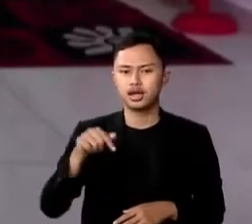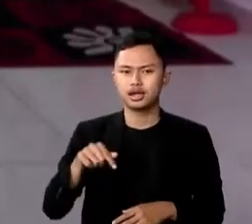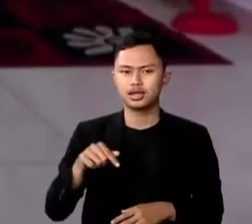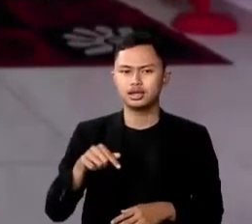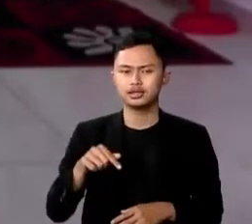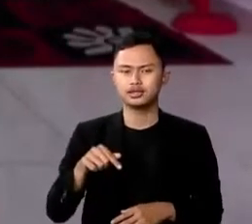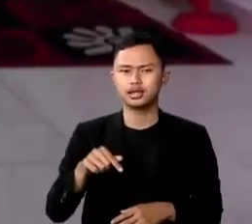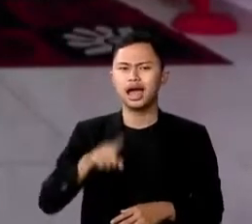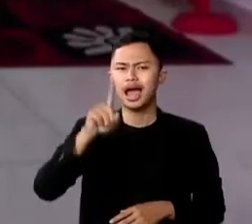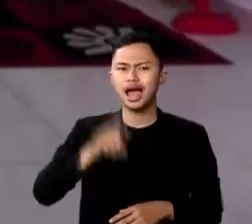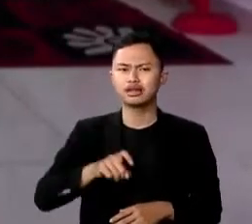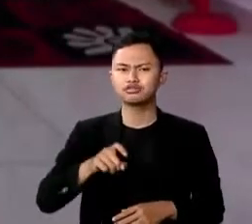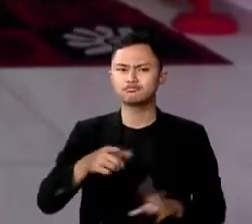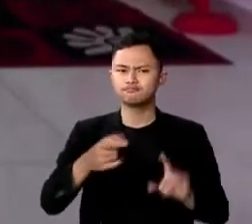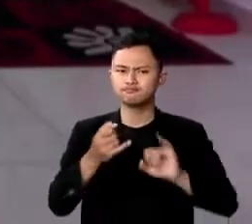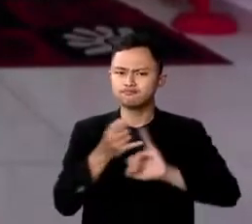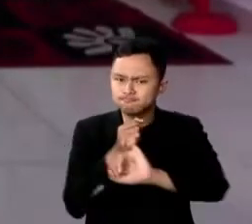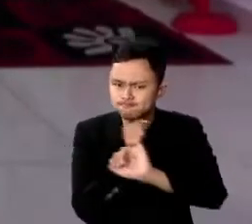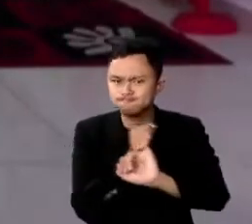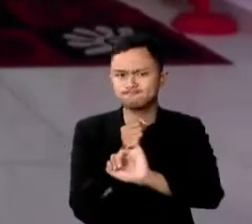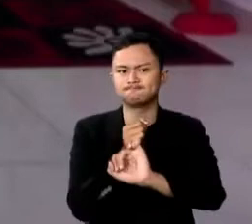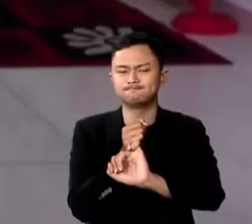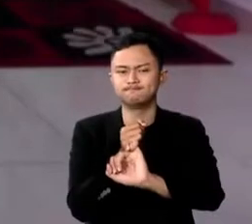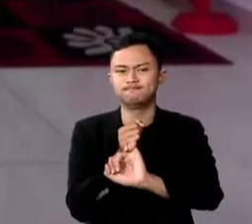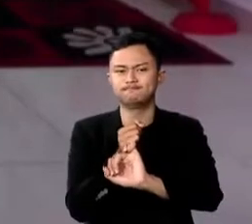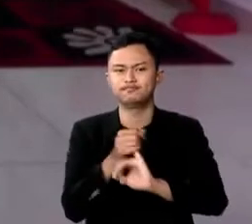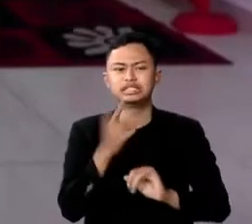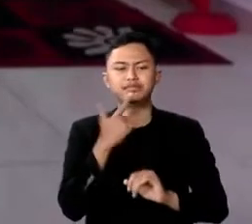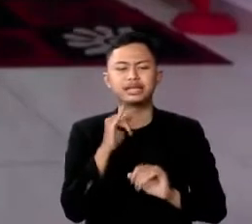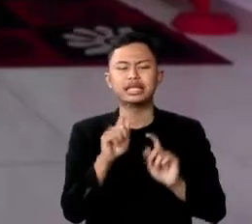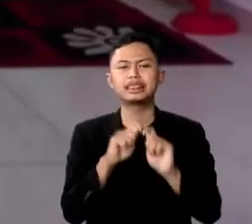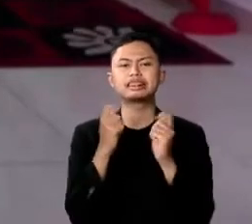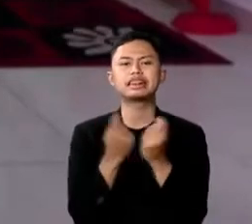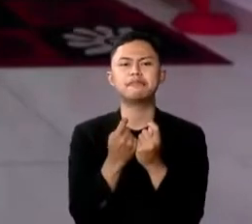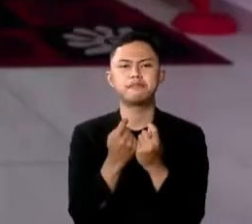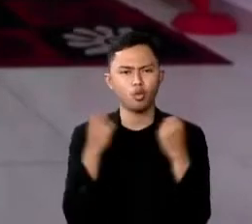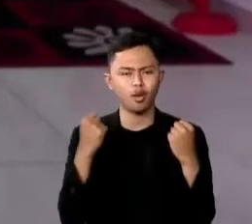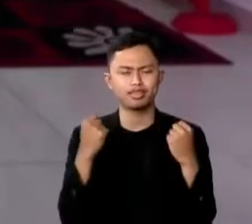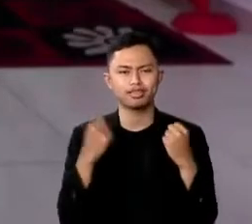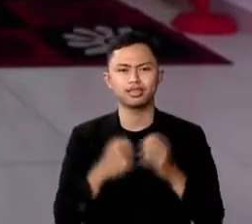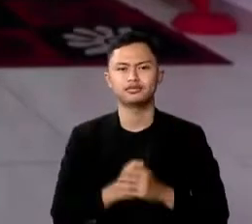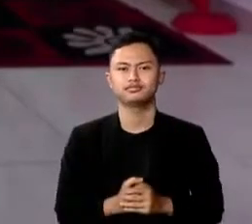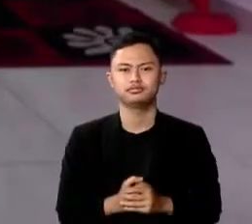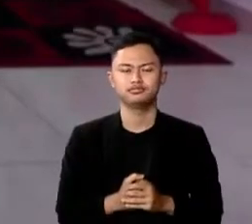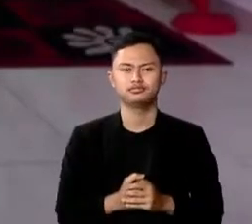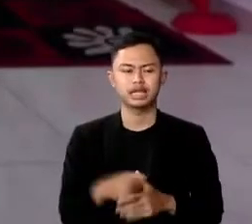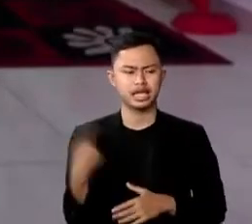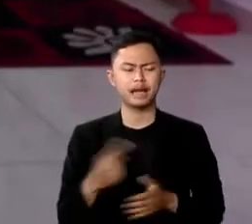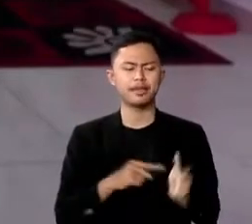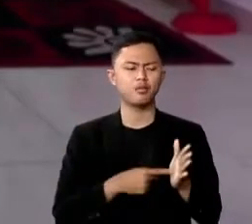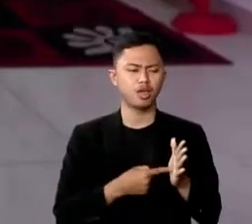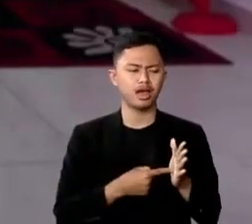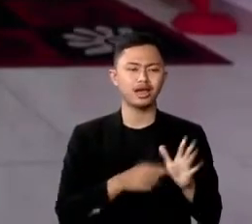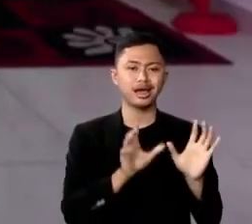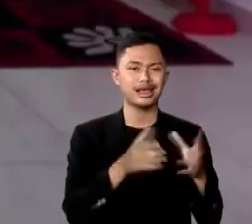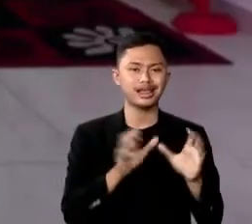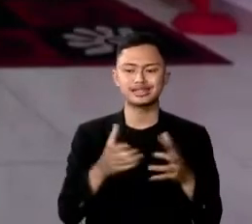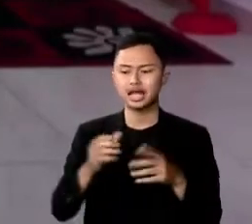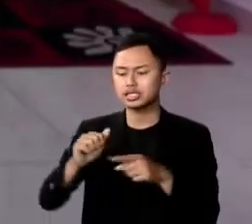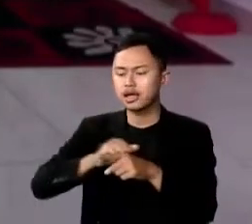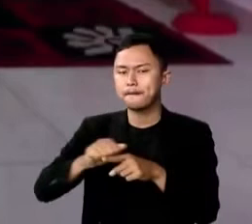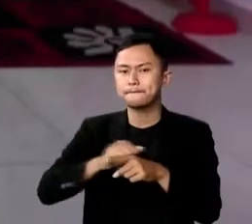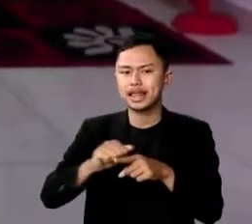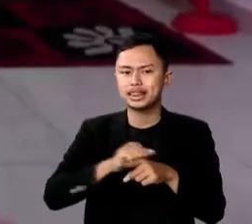ini harus kompak harus menjadi sebuah superteam begitu jadi ditradisikan banyak sudah mulai kami juga memberikan semacam pelatihan